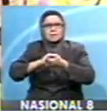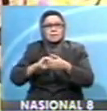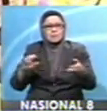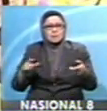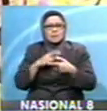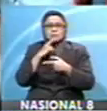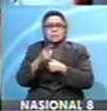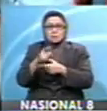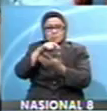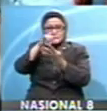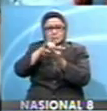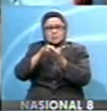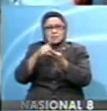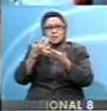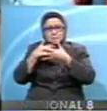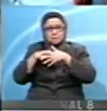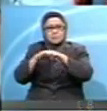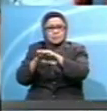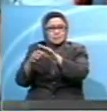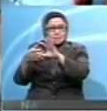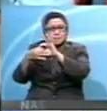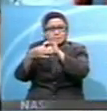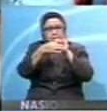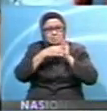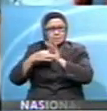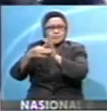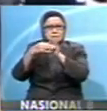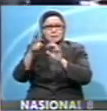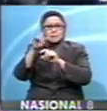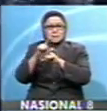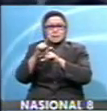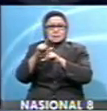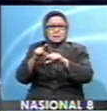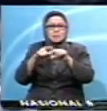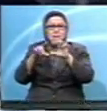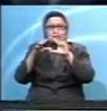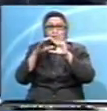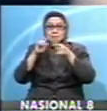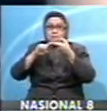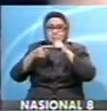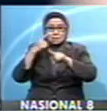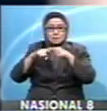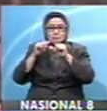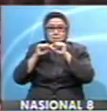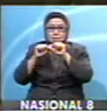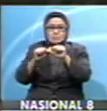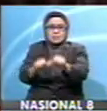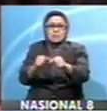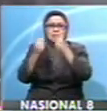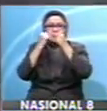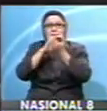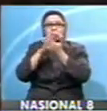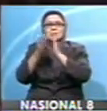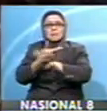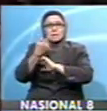Wing sejak dahulu hingga kini jalinan persahabatan yang kuk antara mereka menjadi tonggak utama Wings terus unggul